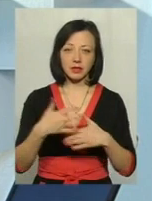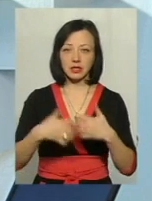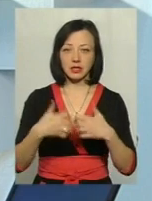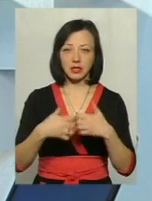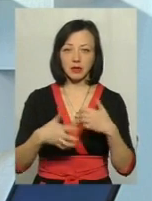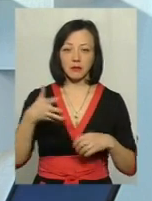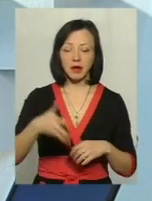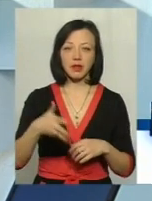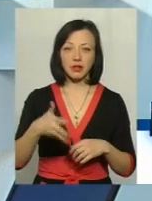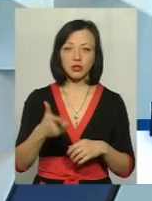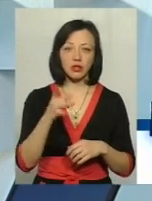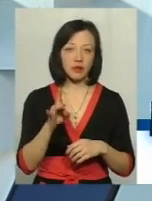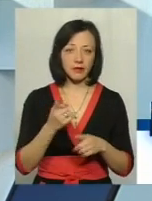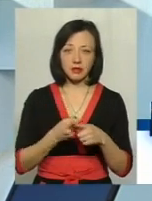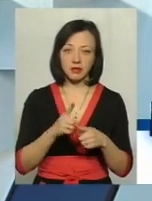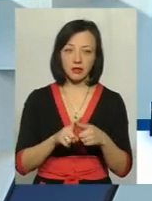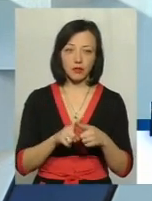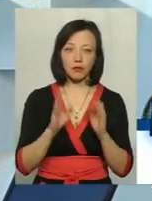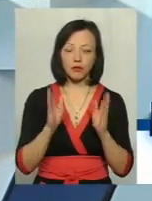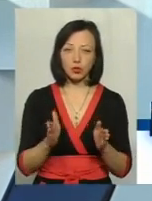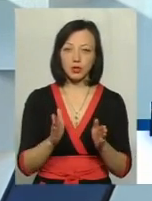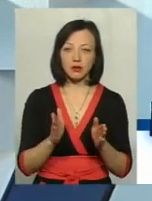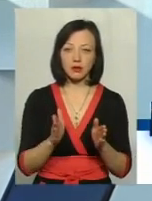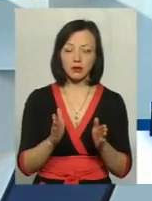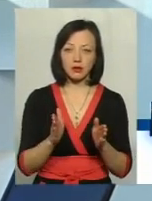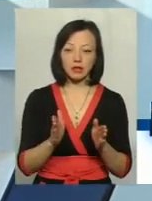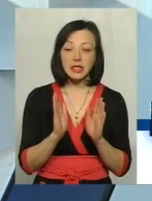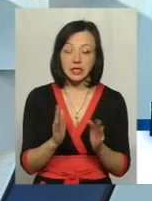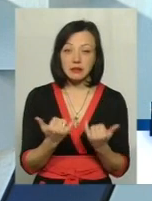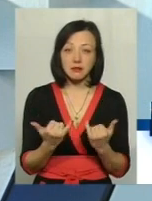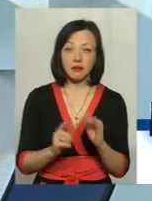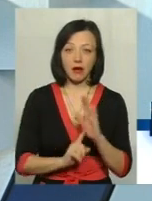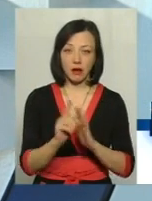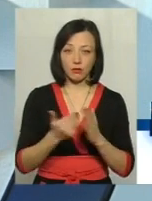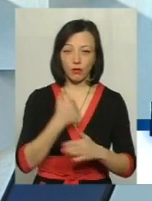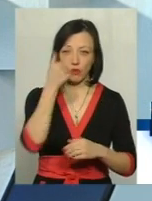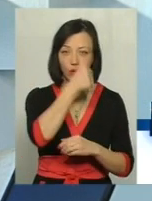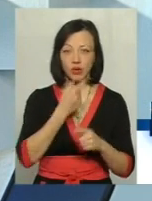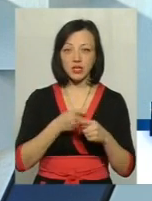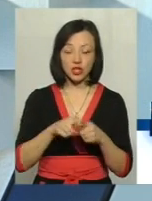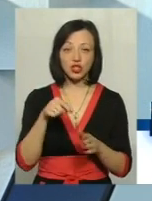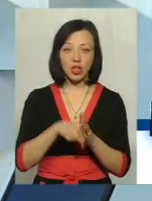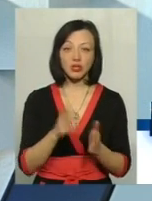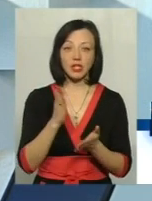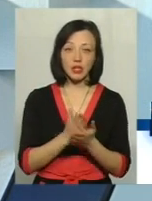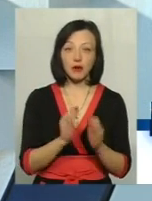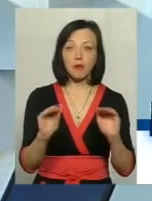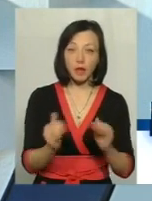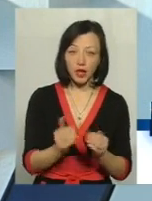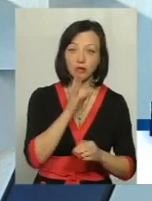середньому біля 5 тисяч гривень, це буде тільки от зараз, з нового року. Тобто це означає, що є і